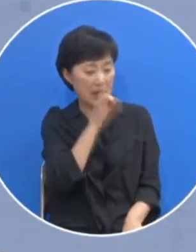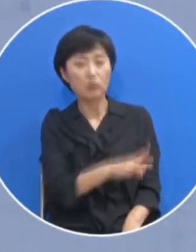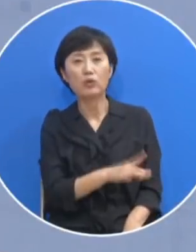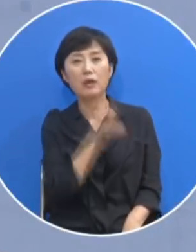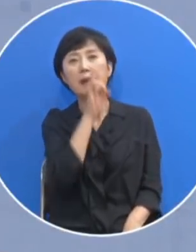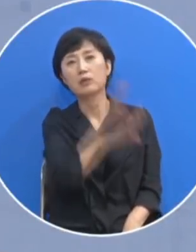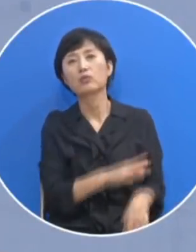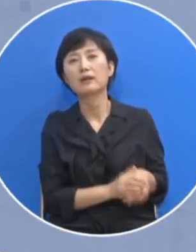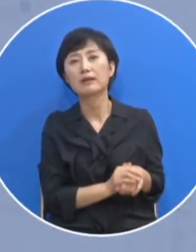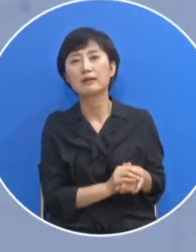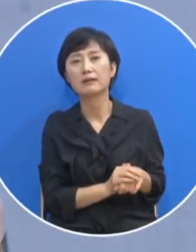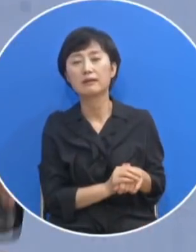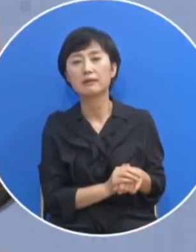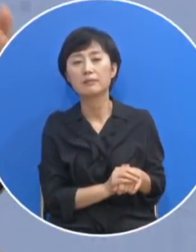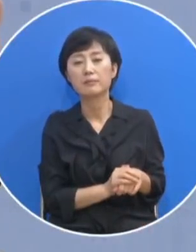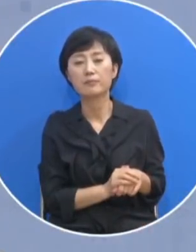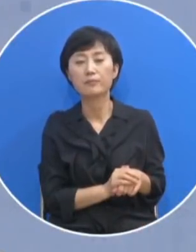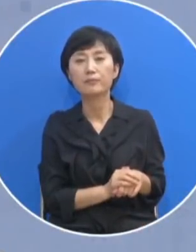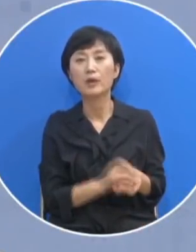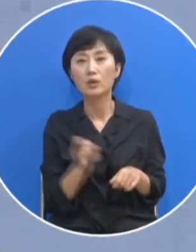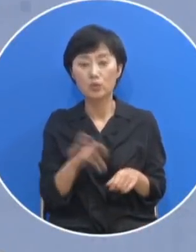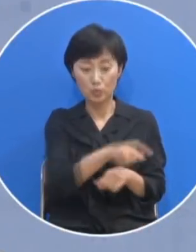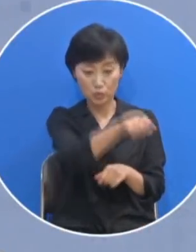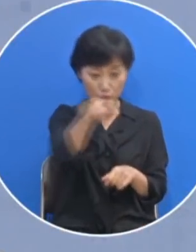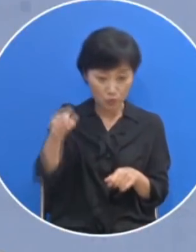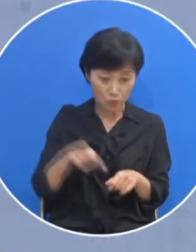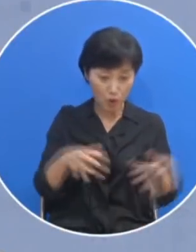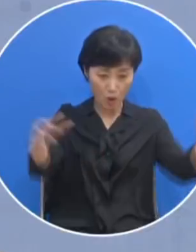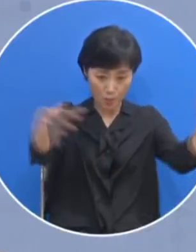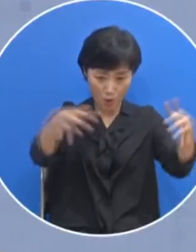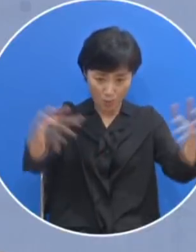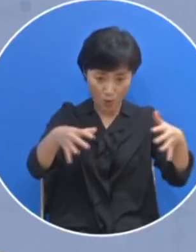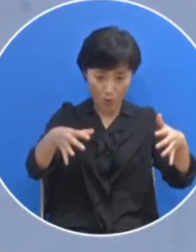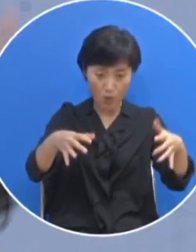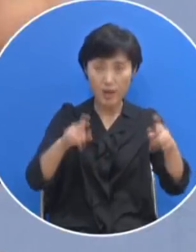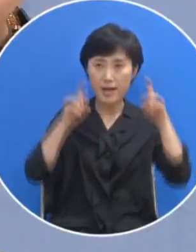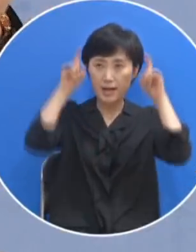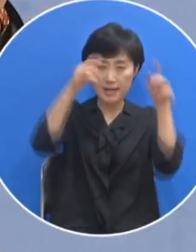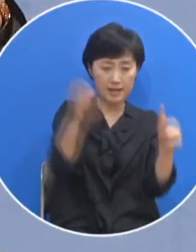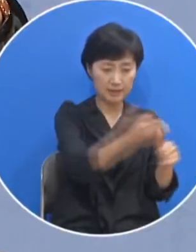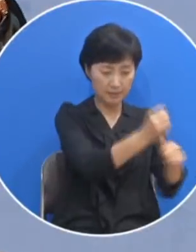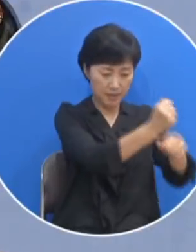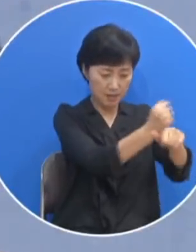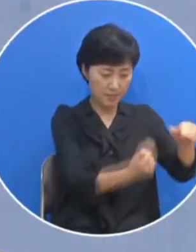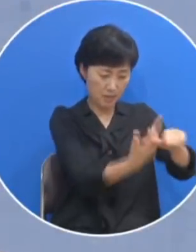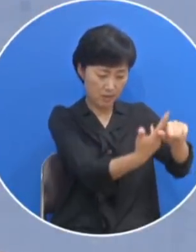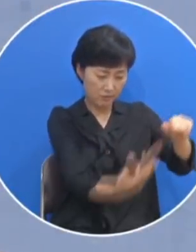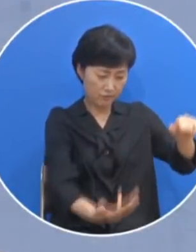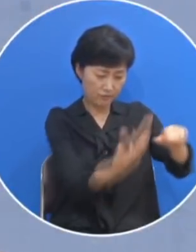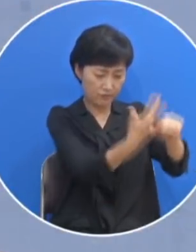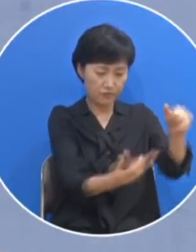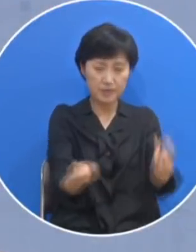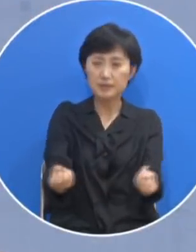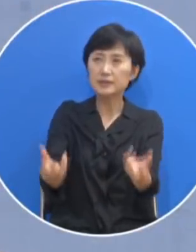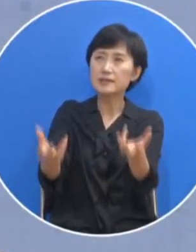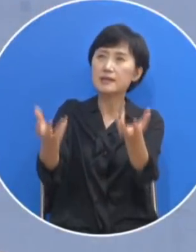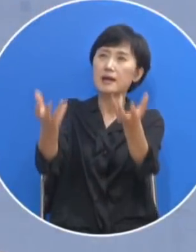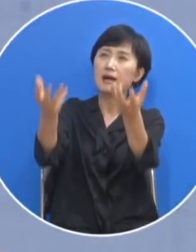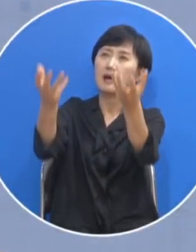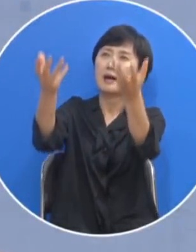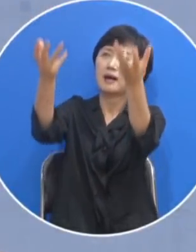뭡니까 안된걸로 o2 arena 쪄 에서 드리면서 엄 백성이 하는걸 adams